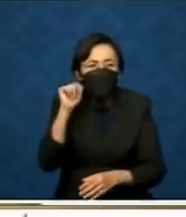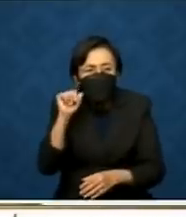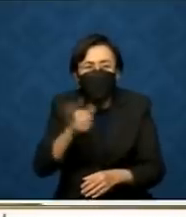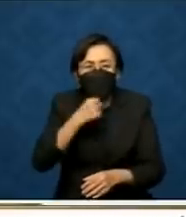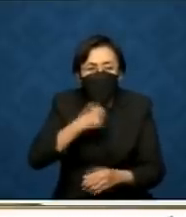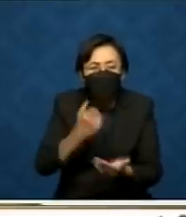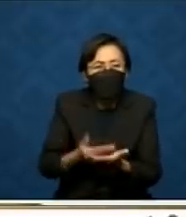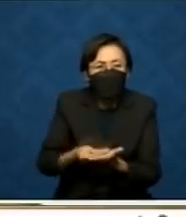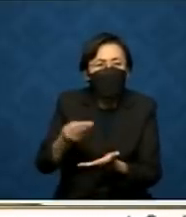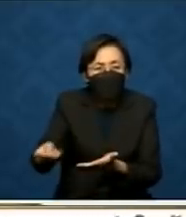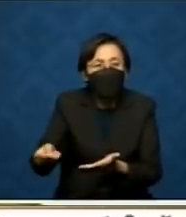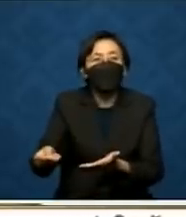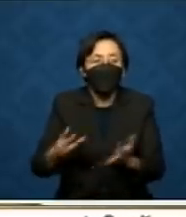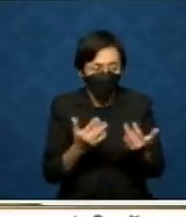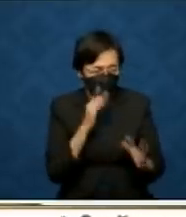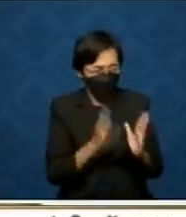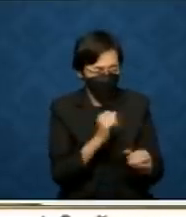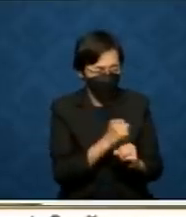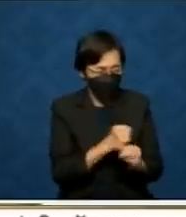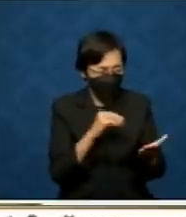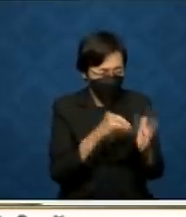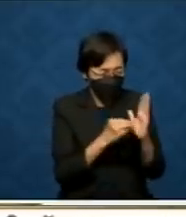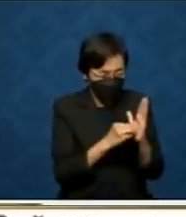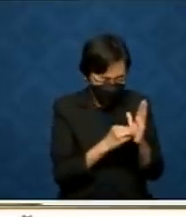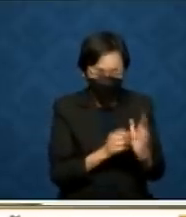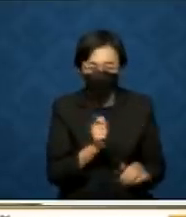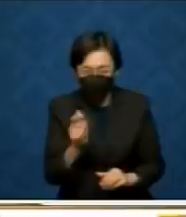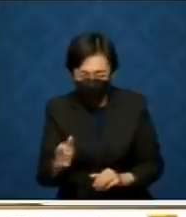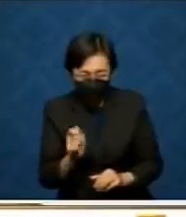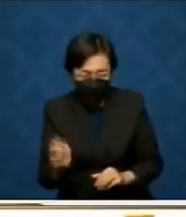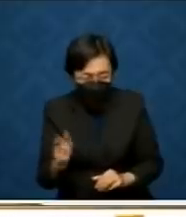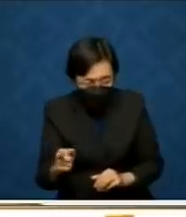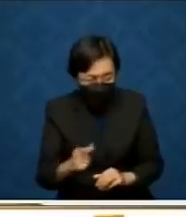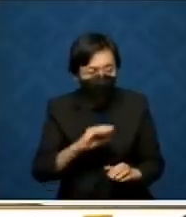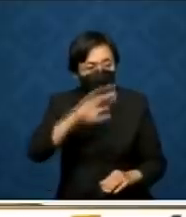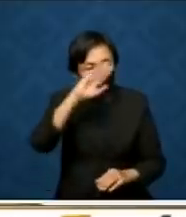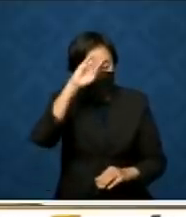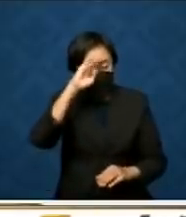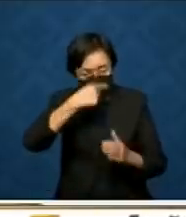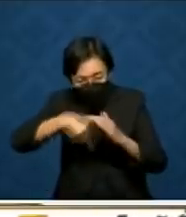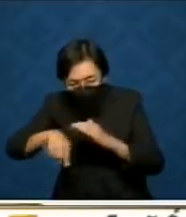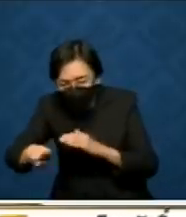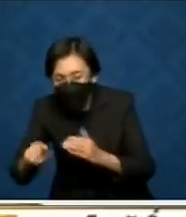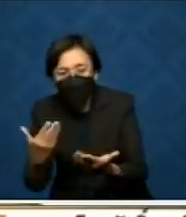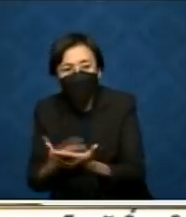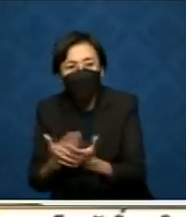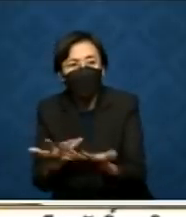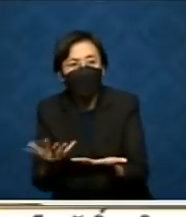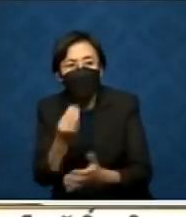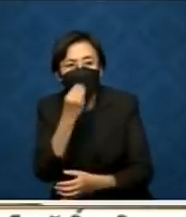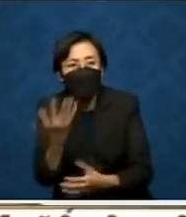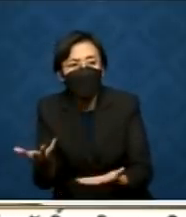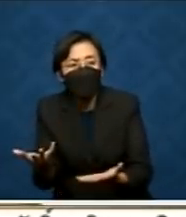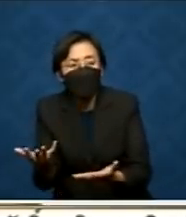แก่แม่เฒ่ารอกินกับคนพวกนี้แล้วคนพวกนี้ป่วยต้องกลับไปขอกินกับคนพวกนั้นแหละที่บ้านจะไปกินอะไร